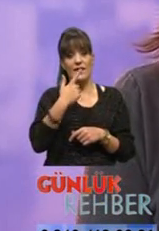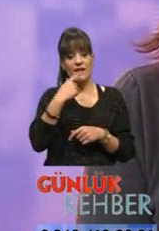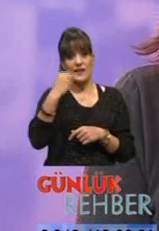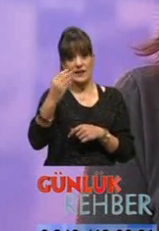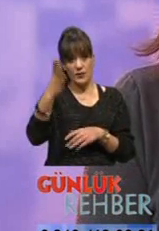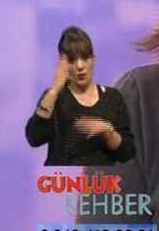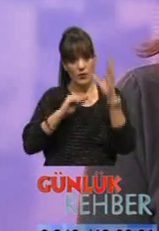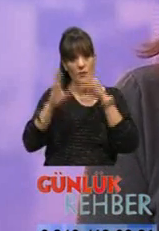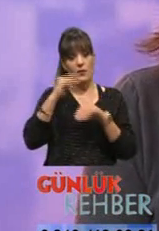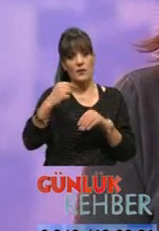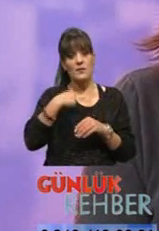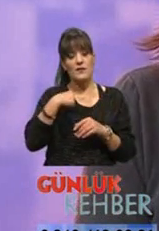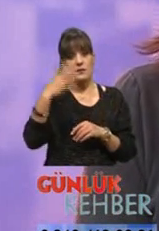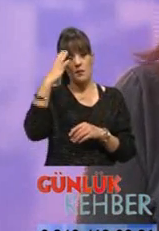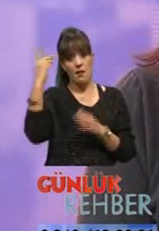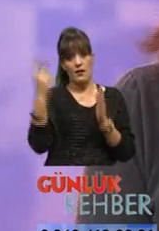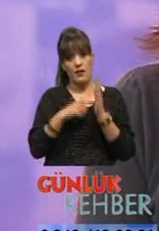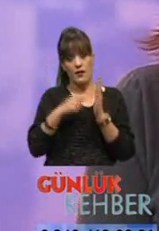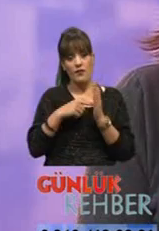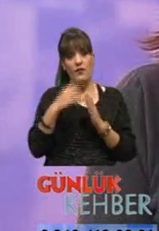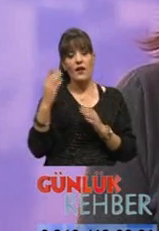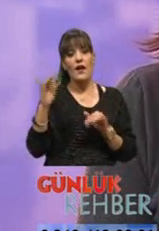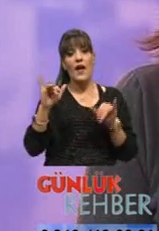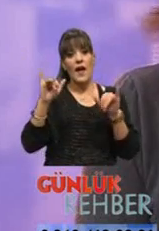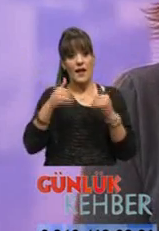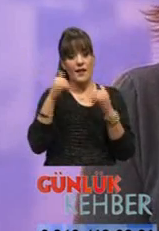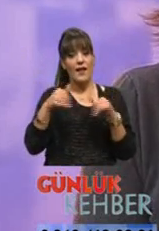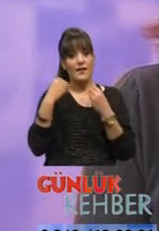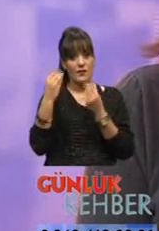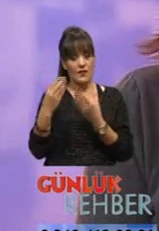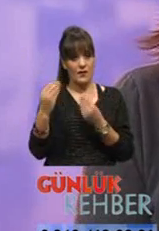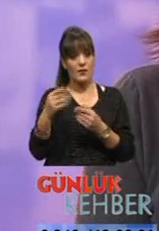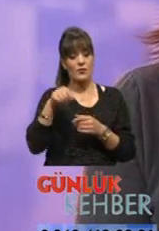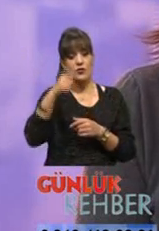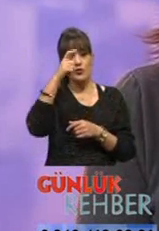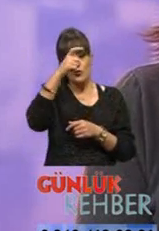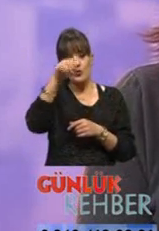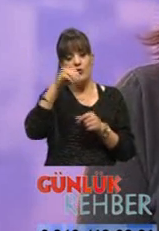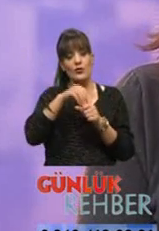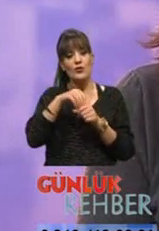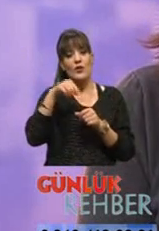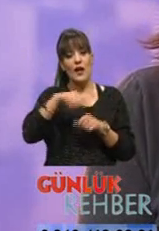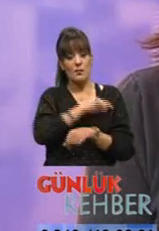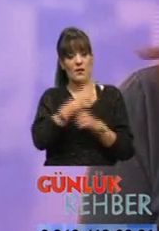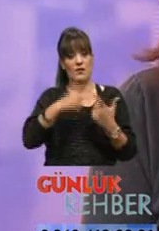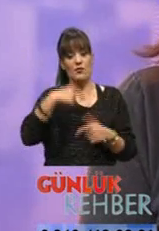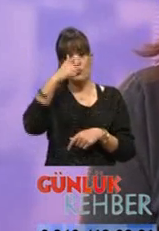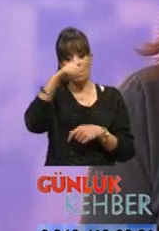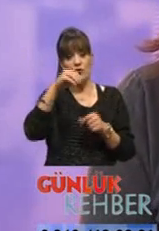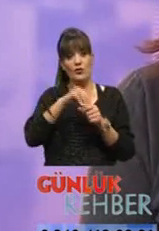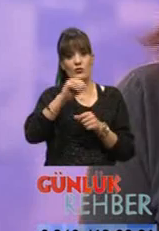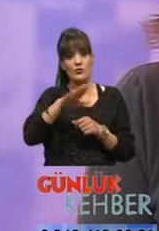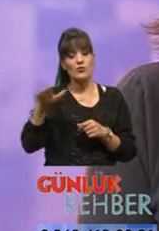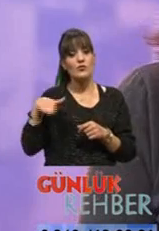öğrenmeleri bizim ana hedefimizdi. Eğlendirerek buradaki Türkiye'li çocuklara, ana hedef kitlemiz olan